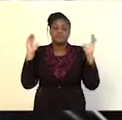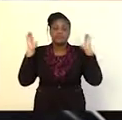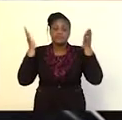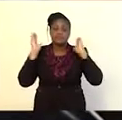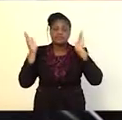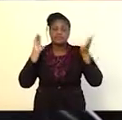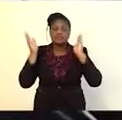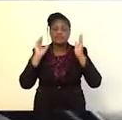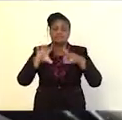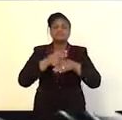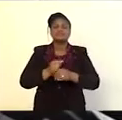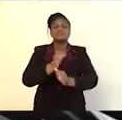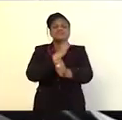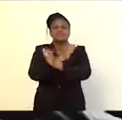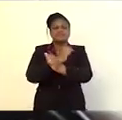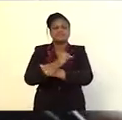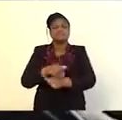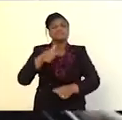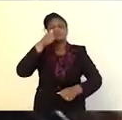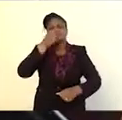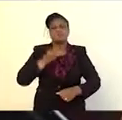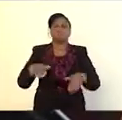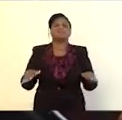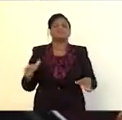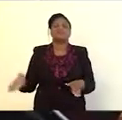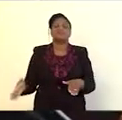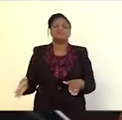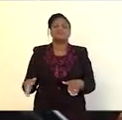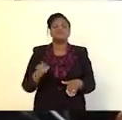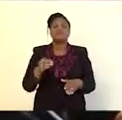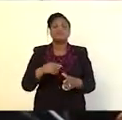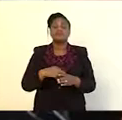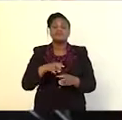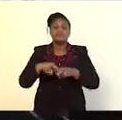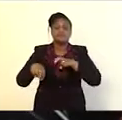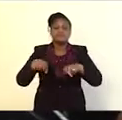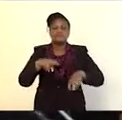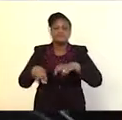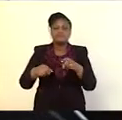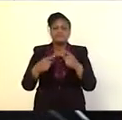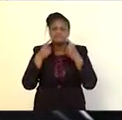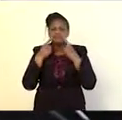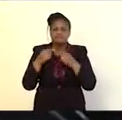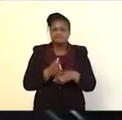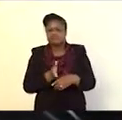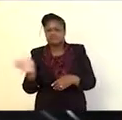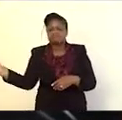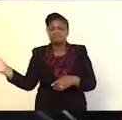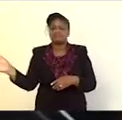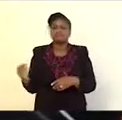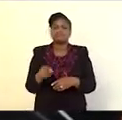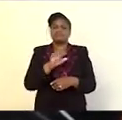nokuti anyanya kuburaya vanhu. Saka muongororo yangu ndakazoona sekuti vanenge vakanodzvengwazve vaya vanhu